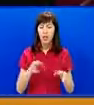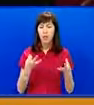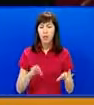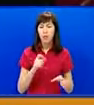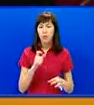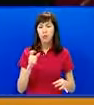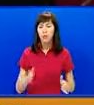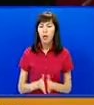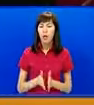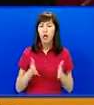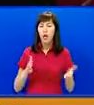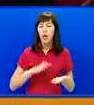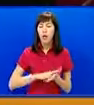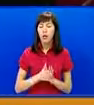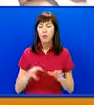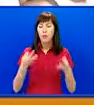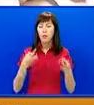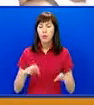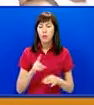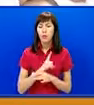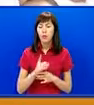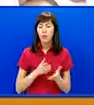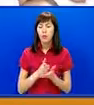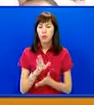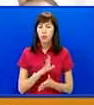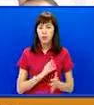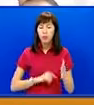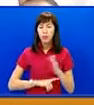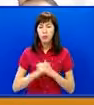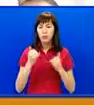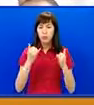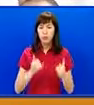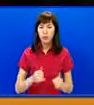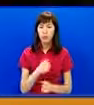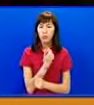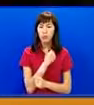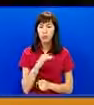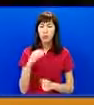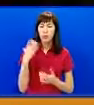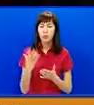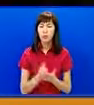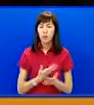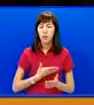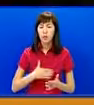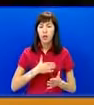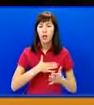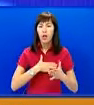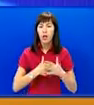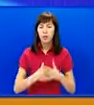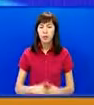граждан. Огромный потенциал конституционных норм послужил основой сегодняшних достижений и успехов нашего